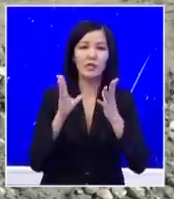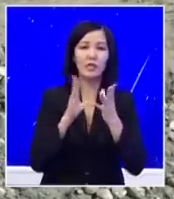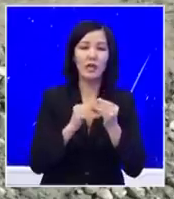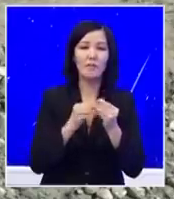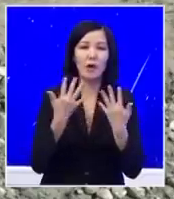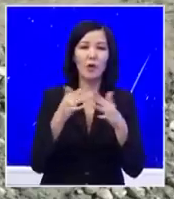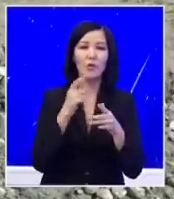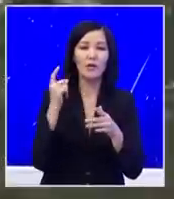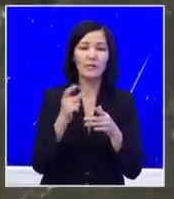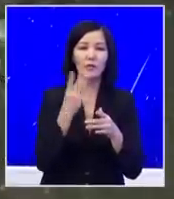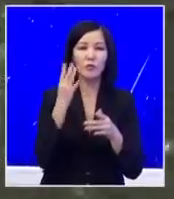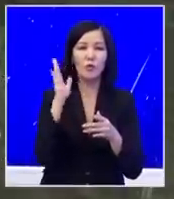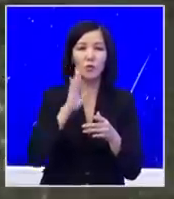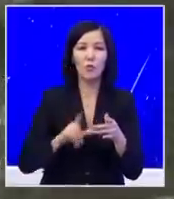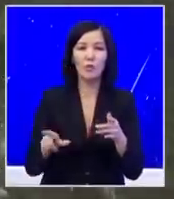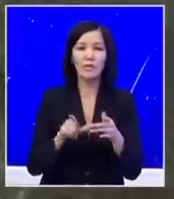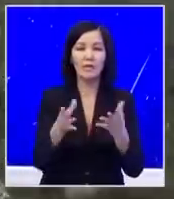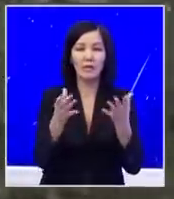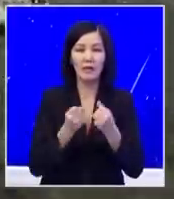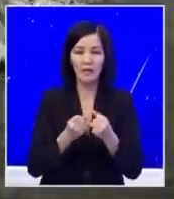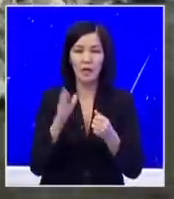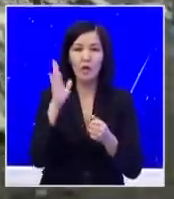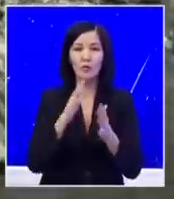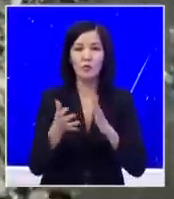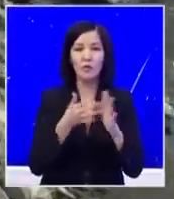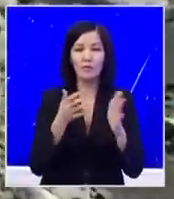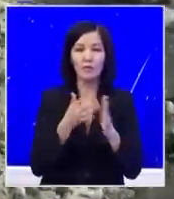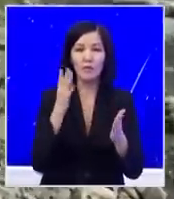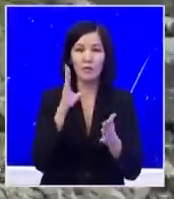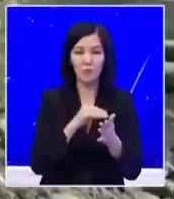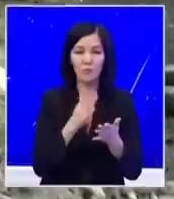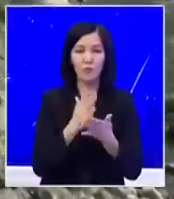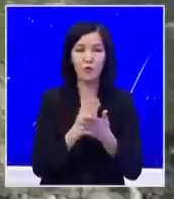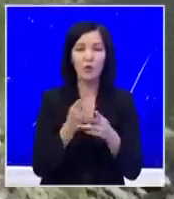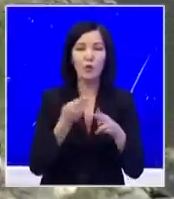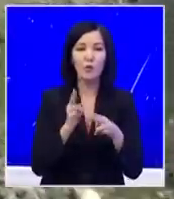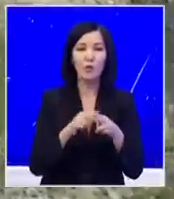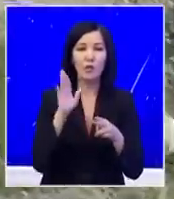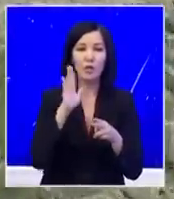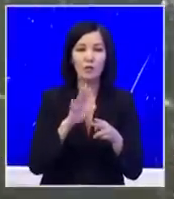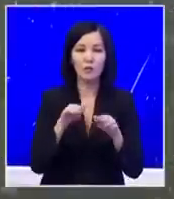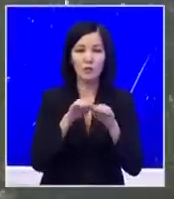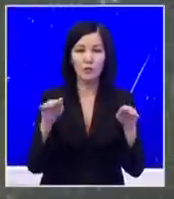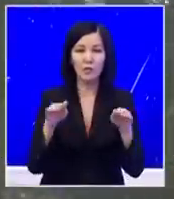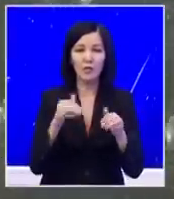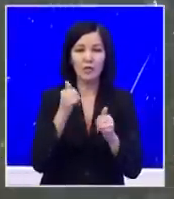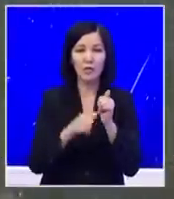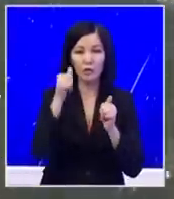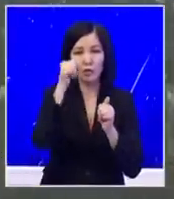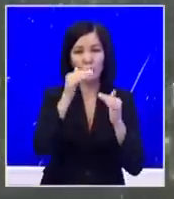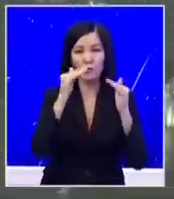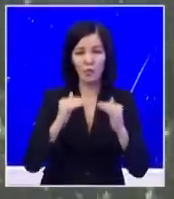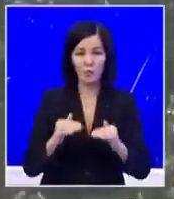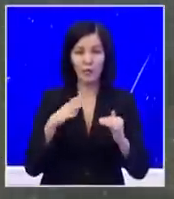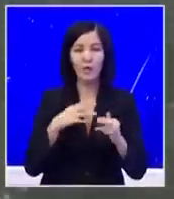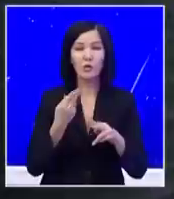дихандар егін суды төрт өзеннен алады. Дегенмен биыл бұл аймақта су тапшылығы орын алуы мүмкін. Себебі арналардағы су деңгейі жылдағыдан едәуір